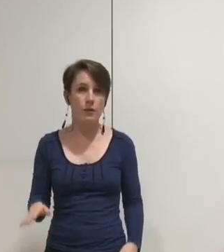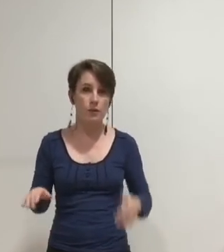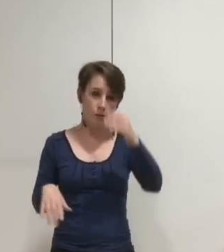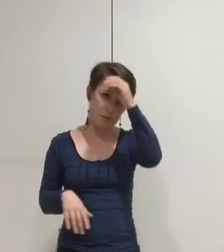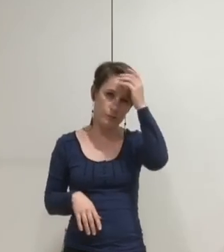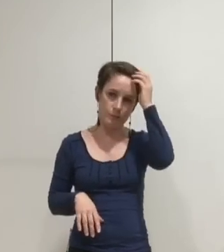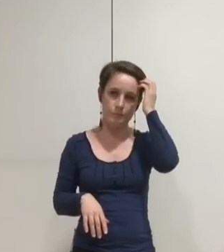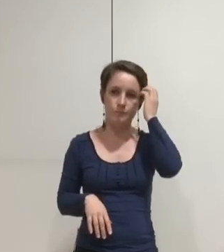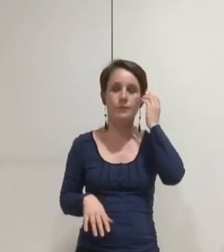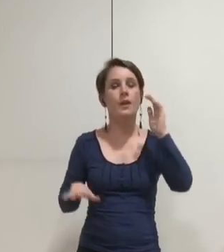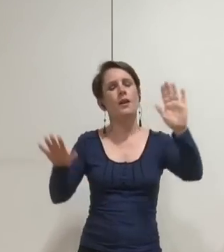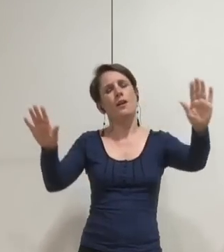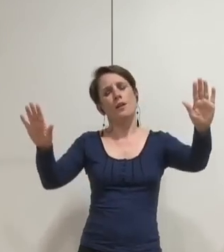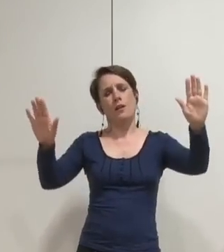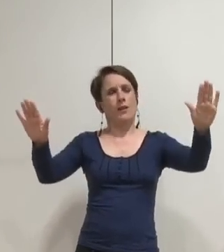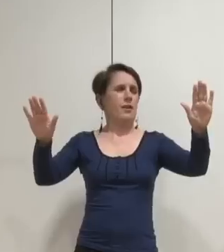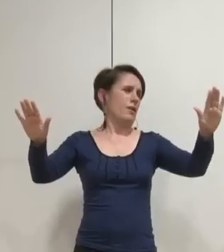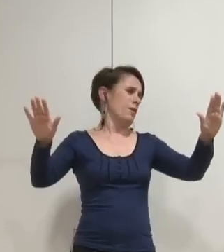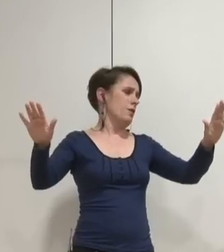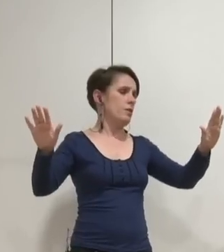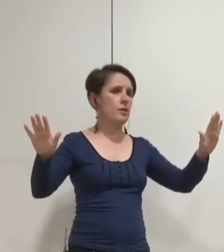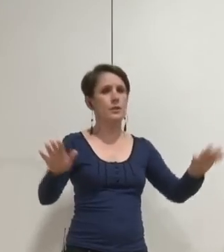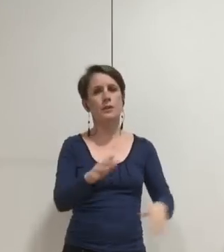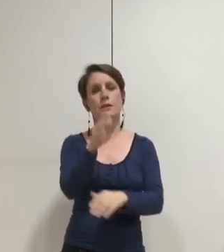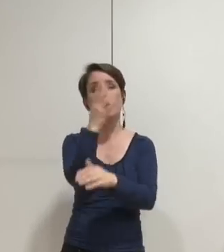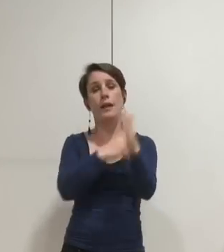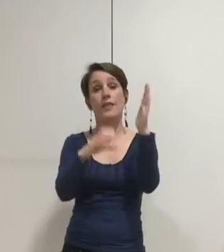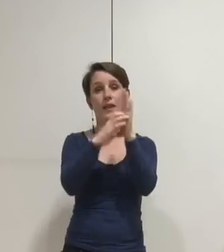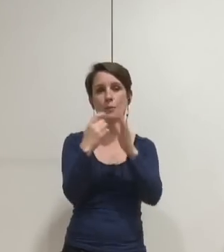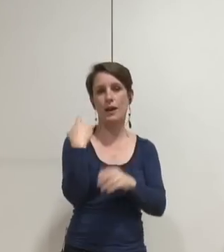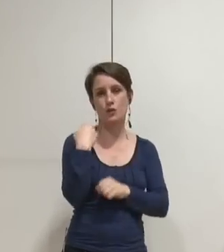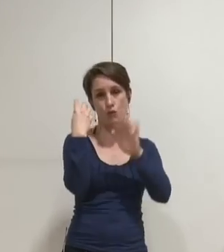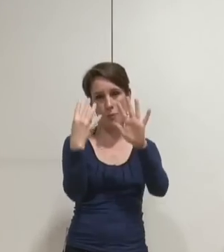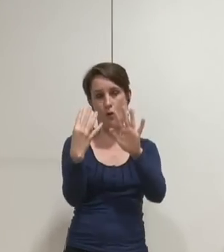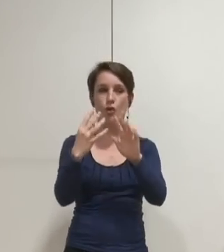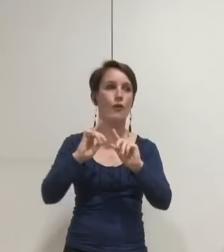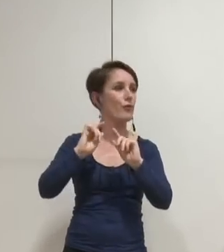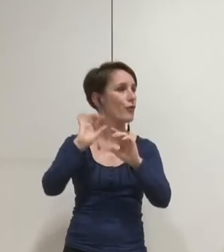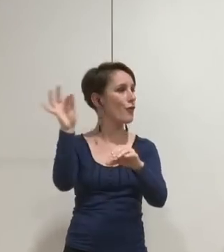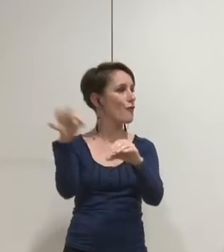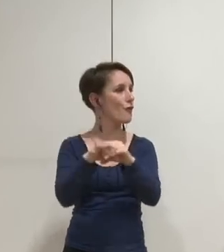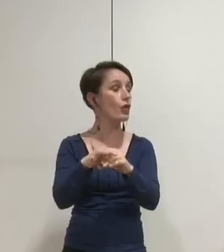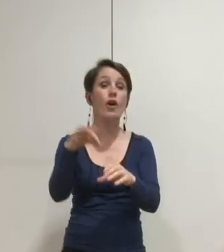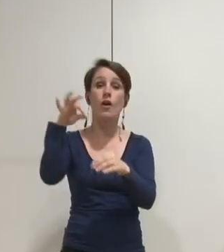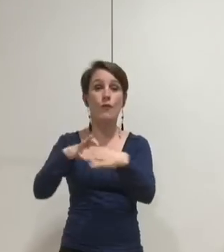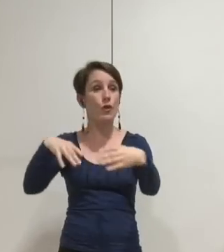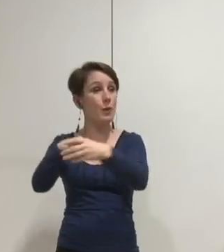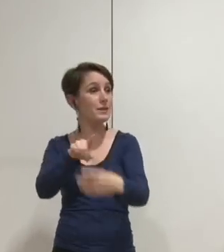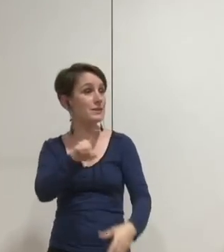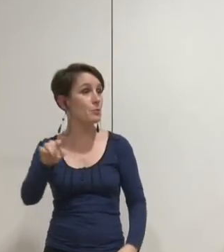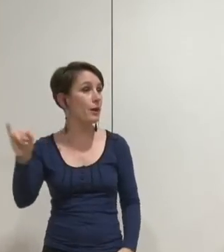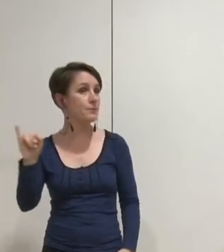dit allez je mets cette délibération numéro 9 au voix qui ne prend pas part au